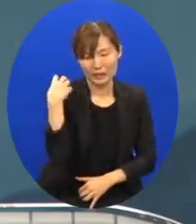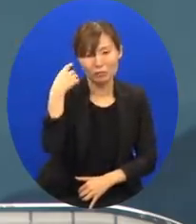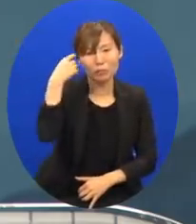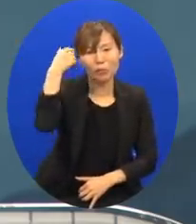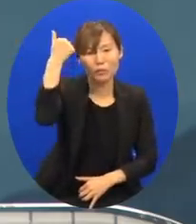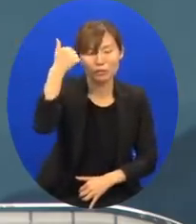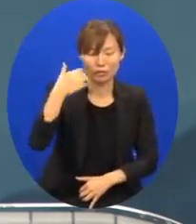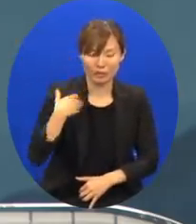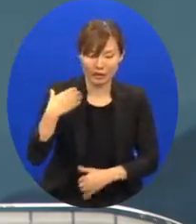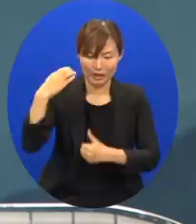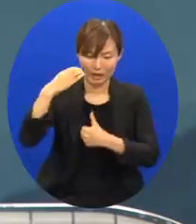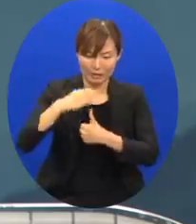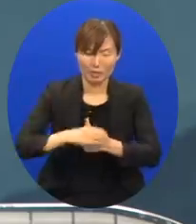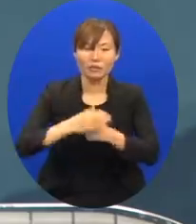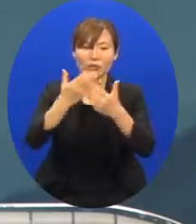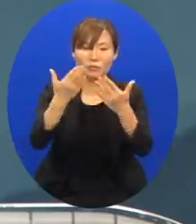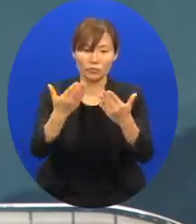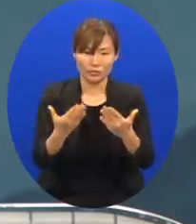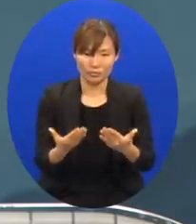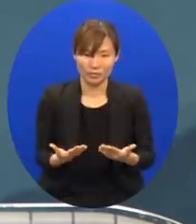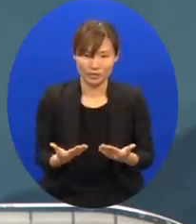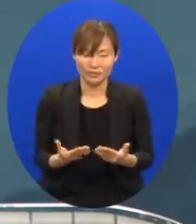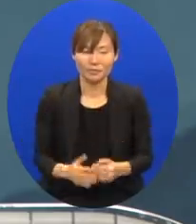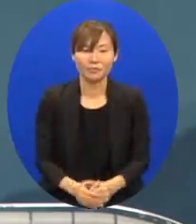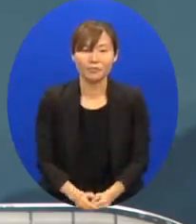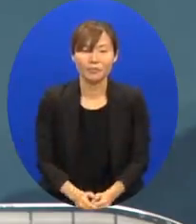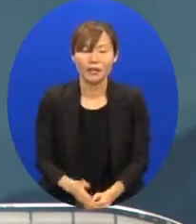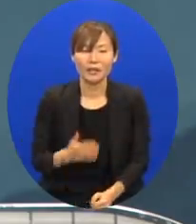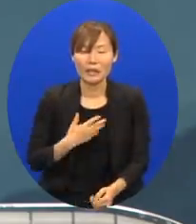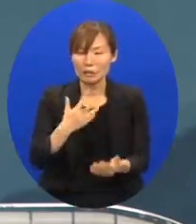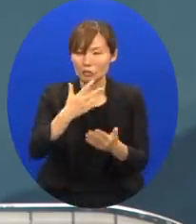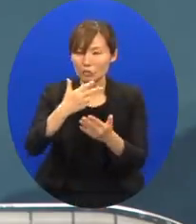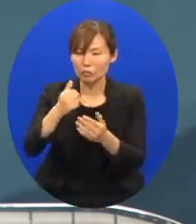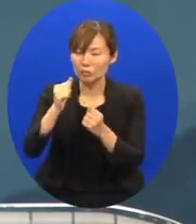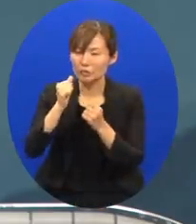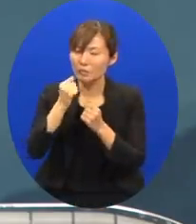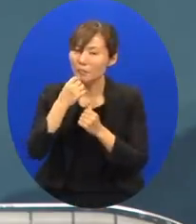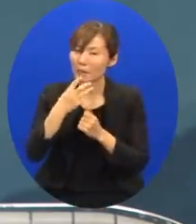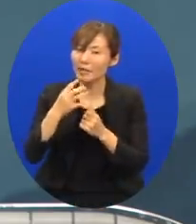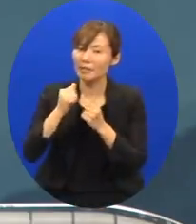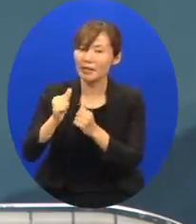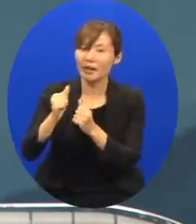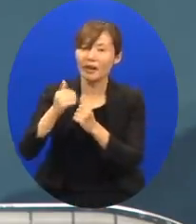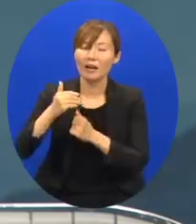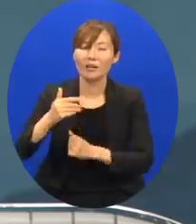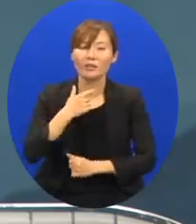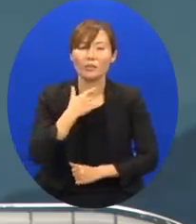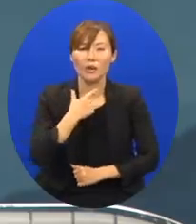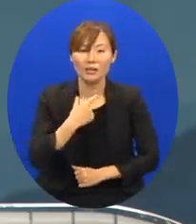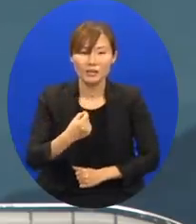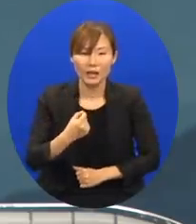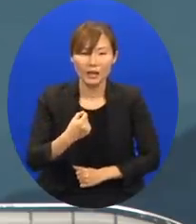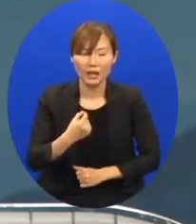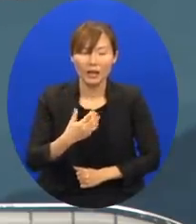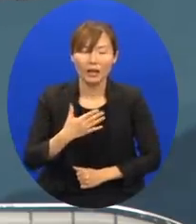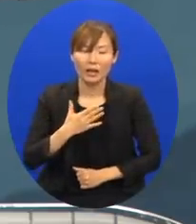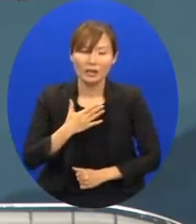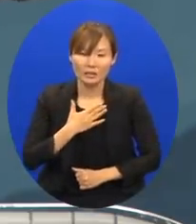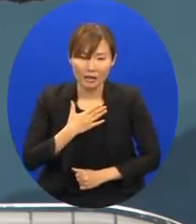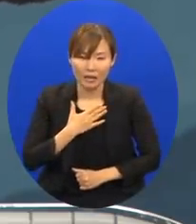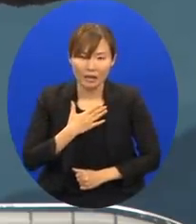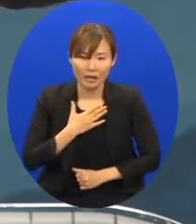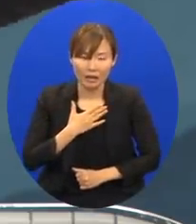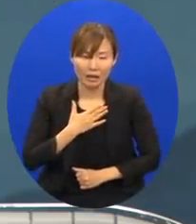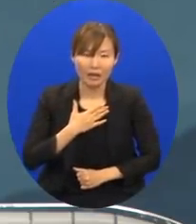저는 이제 주님만 따라 가겠어 제가 할 수 있는 일은 내 생각 내 판단 내지에 십자가에 못 박는